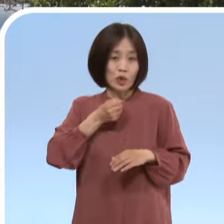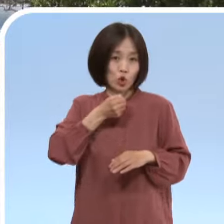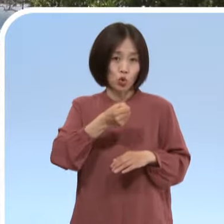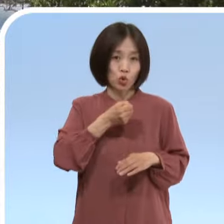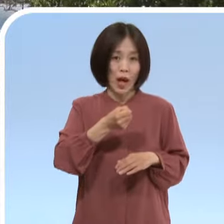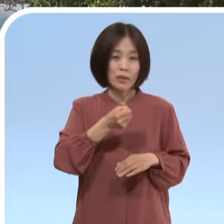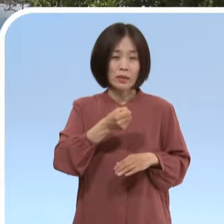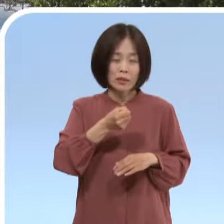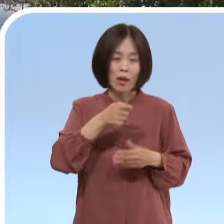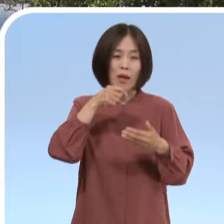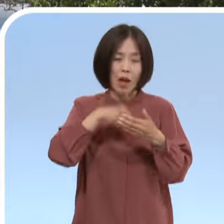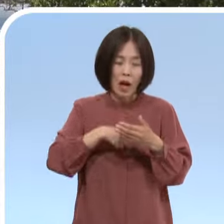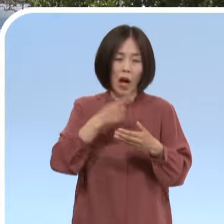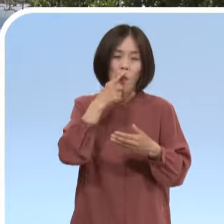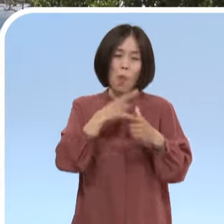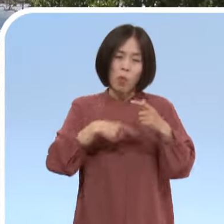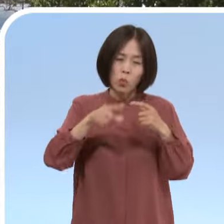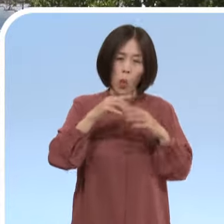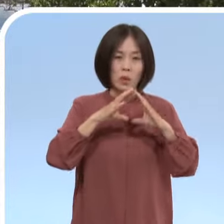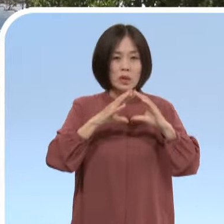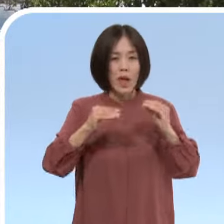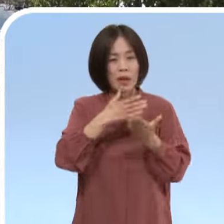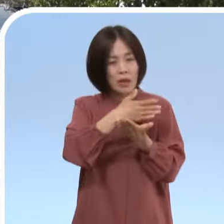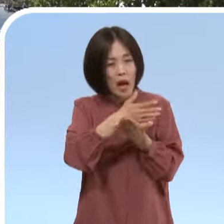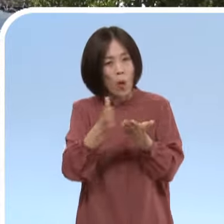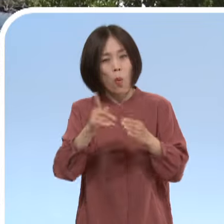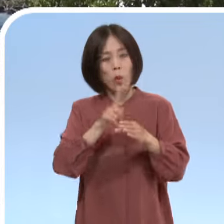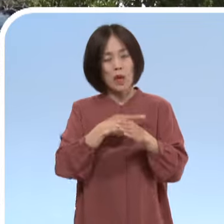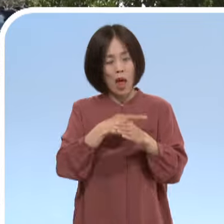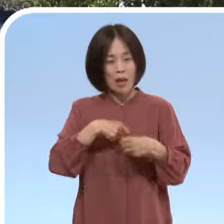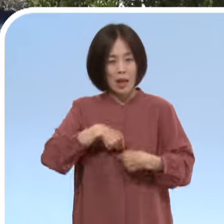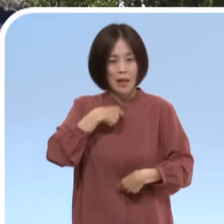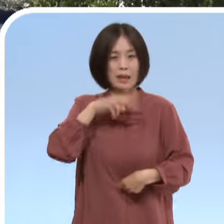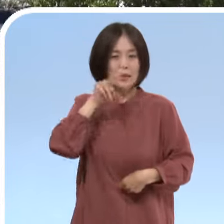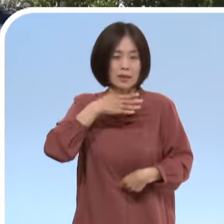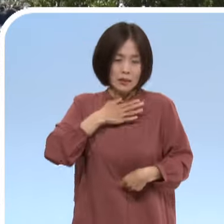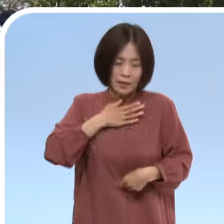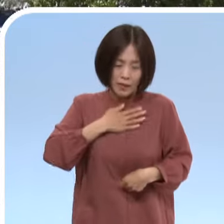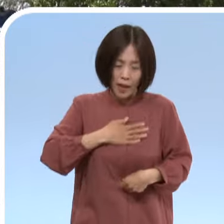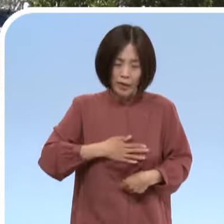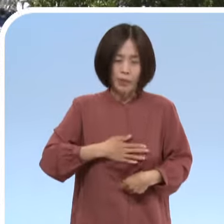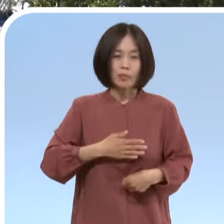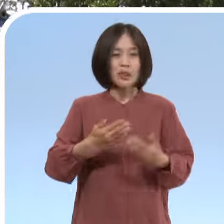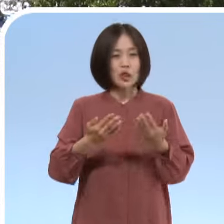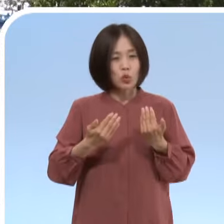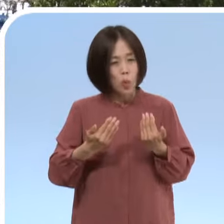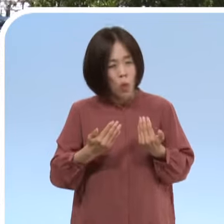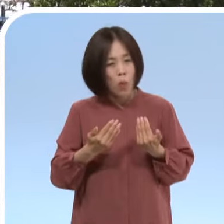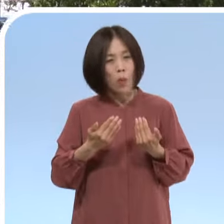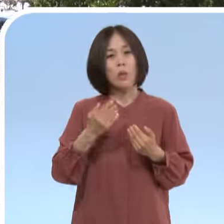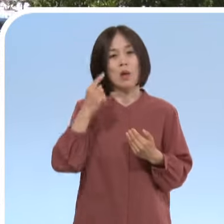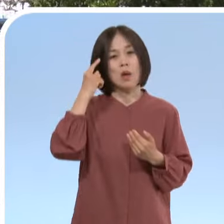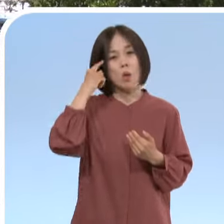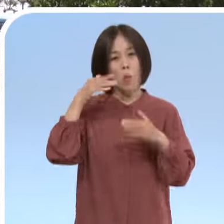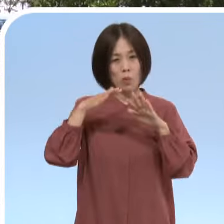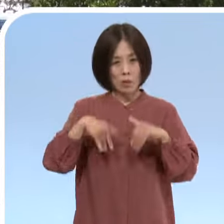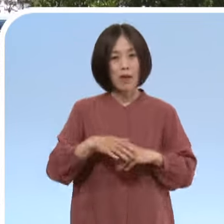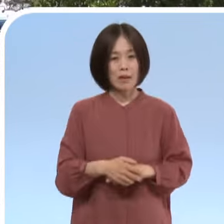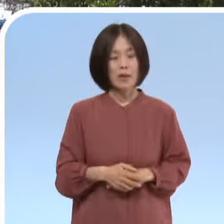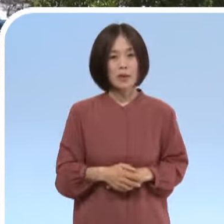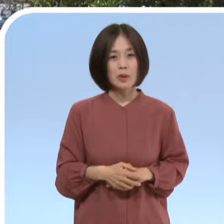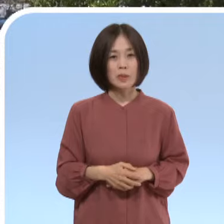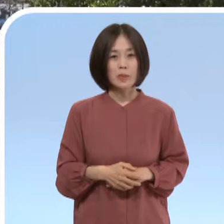今日一日取材をしまして、僕ももっと性の多様性について正しく理解をし、認識を深めていかないといけ